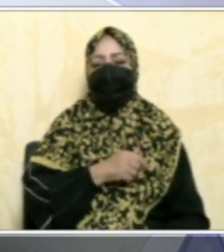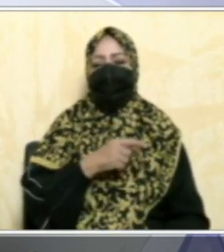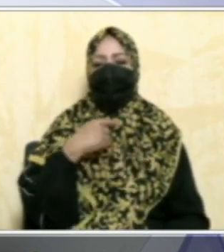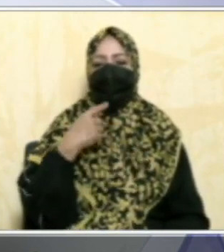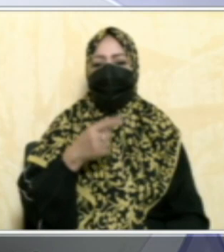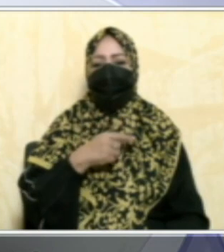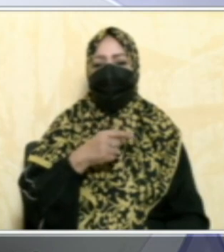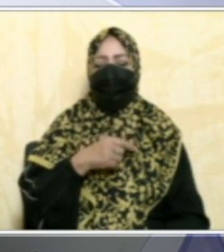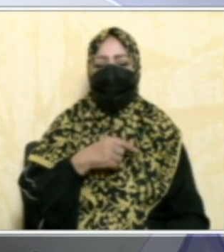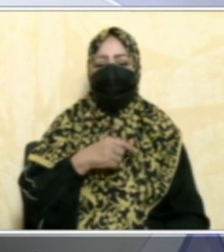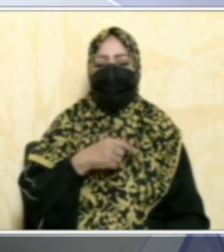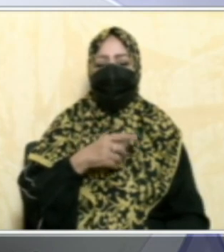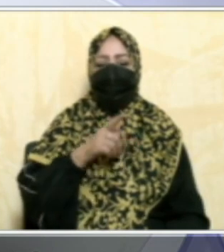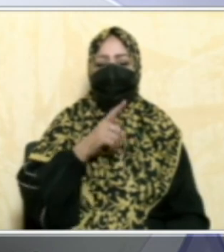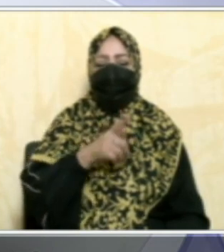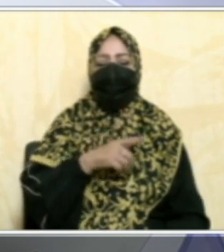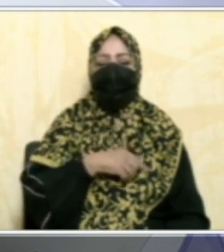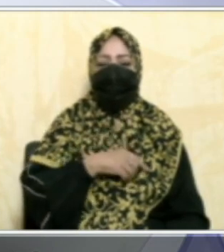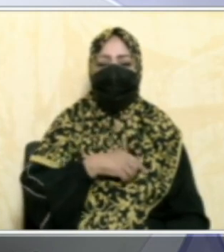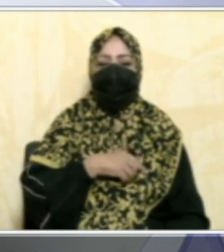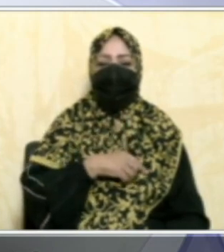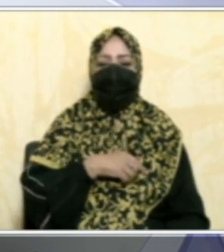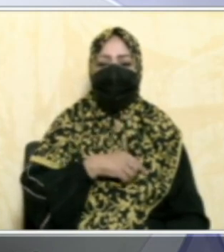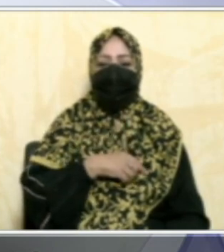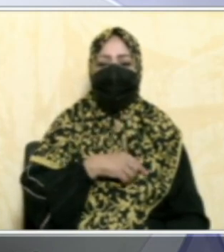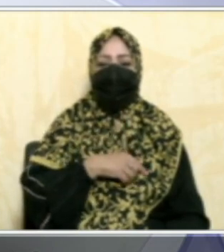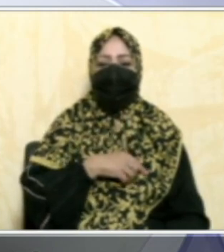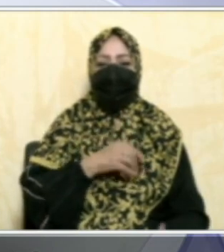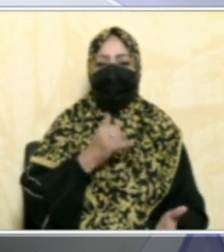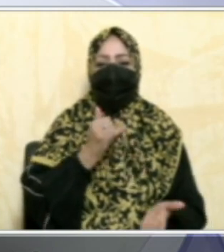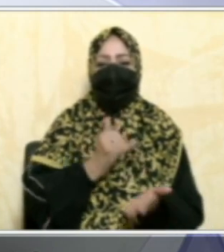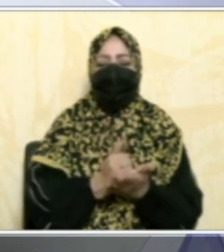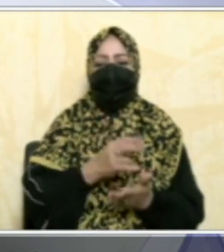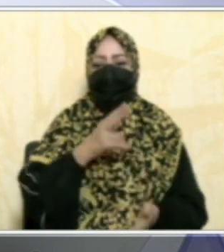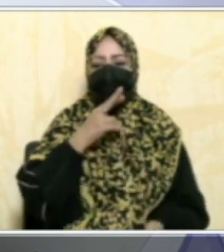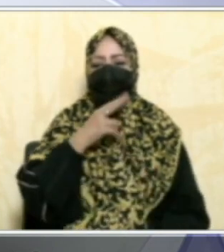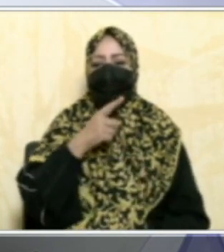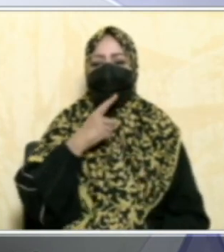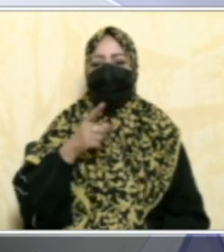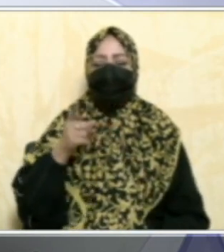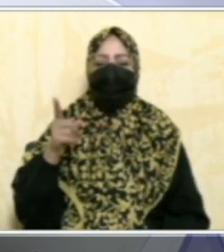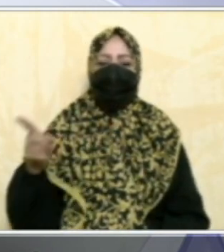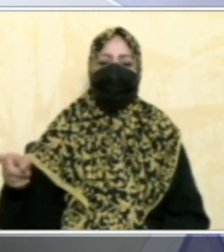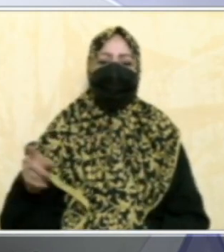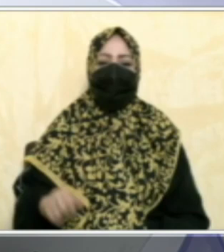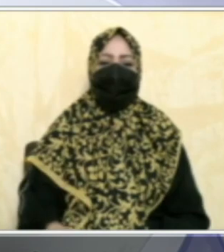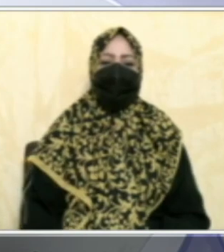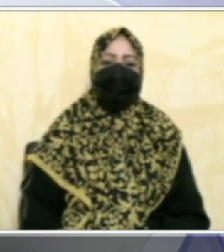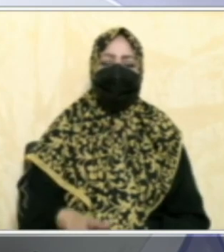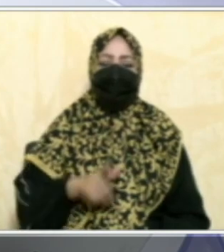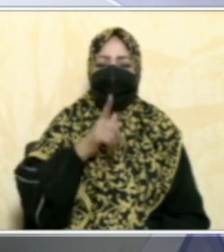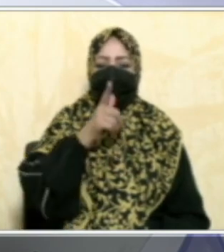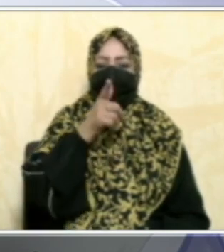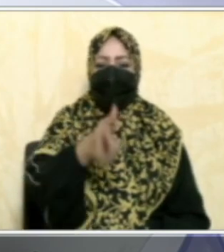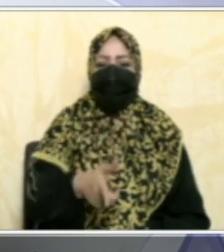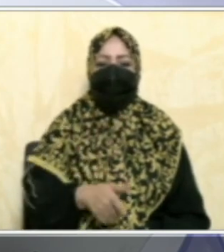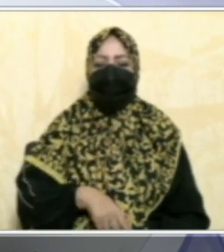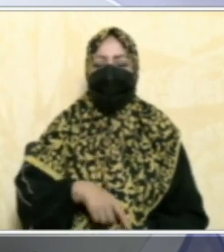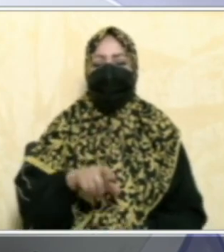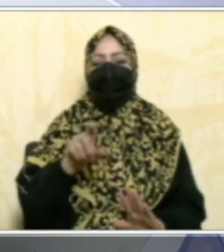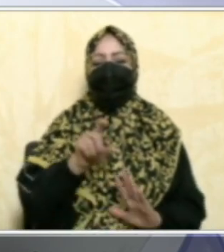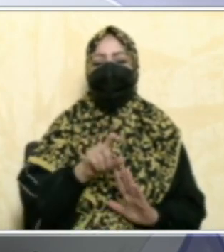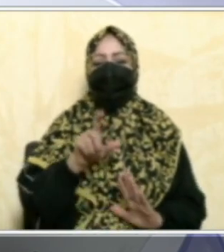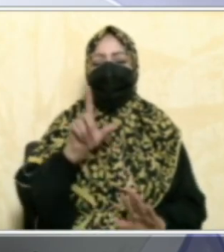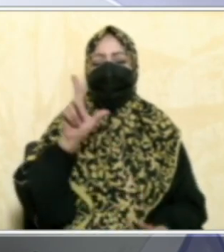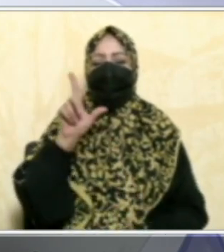قال صدقك وهو كذوب، يعني بالفعل ما أخبرك به من فضل آية الكرسي صحيح وهو كذوب لأنه